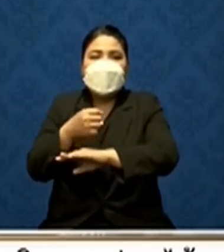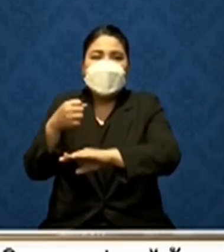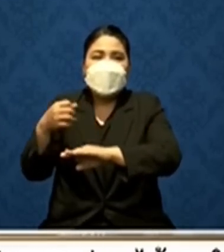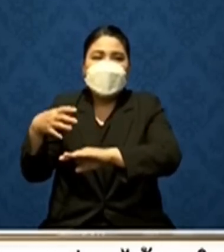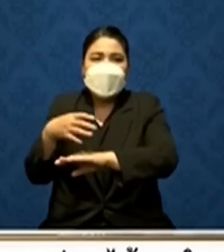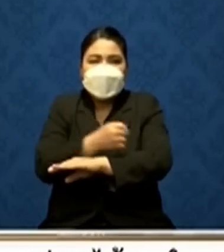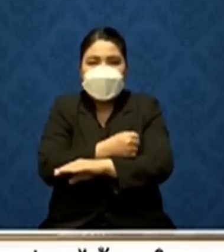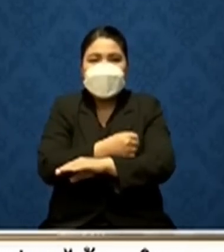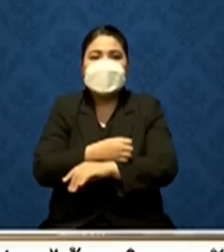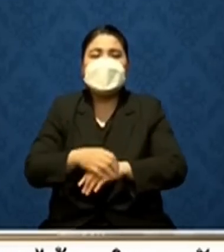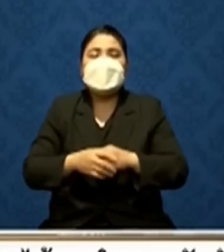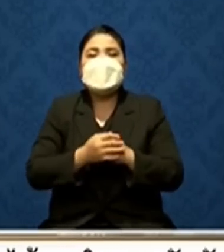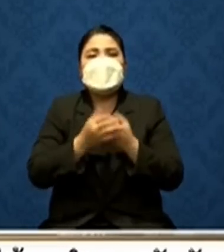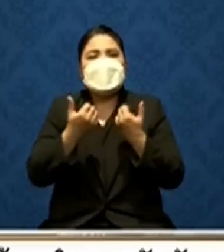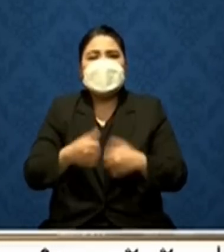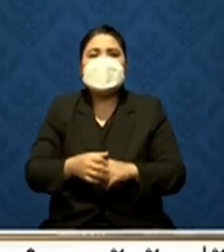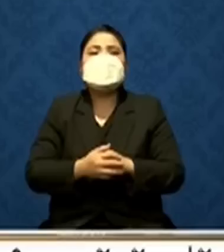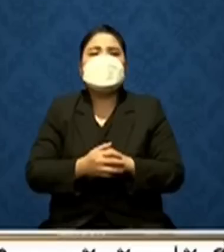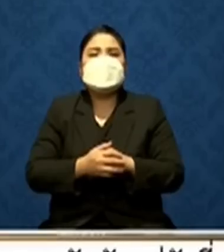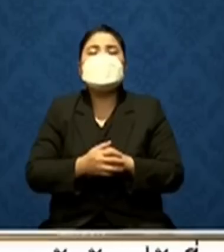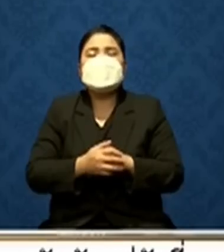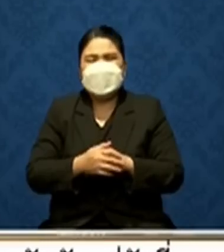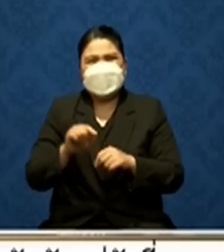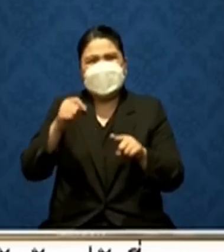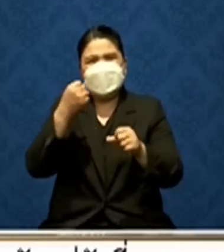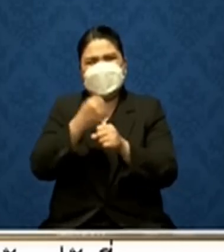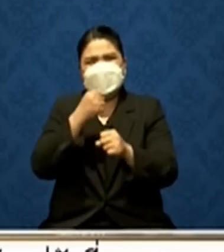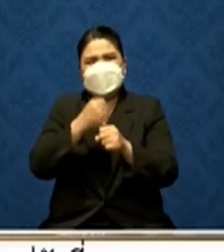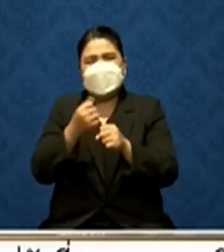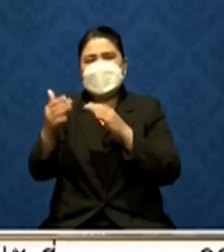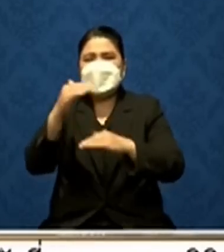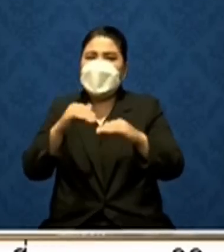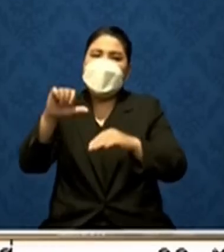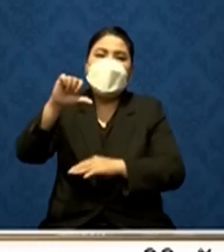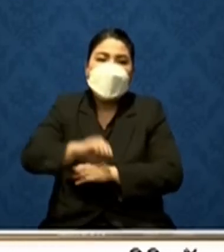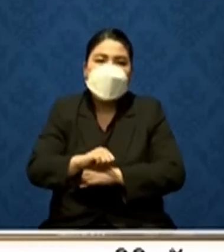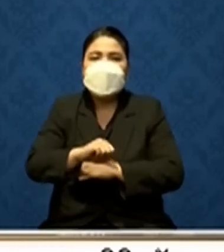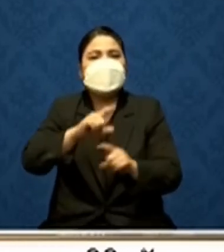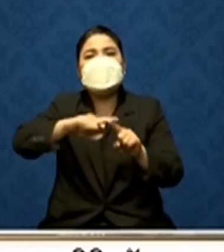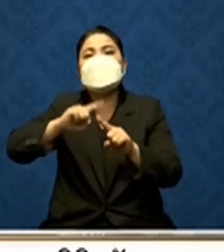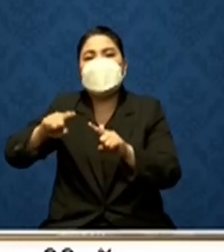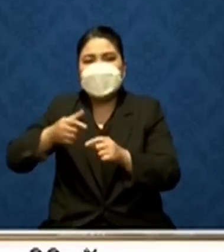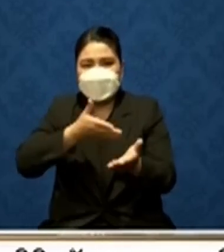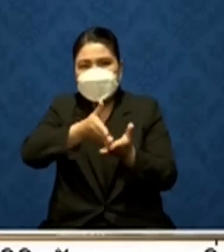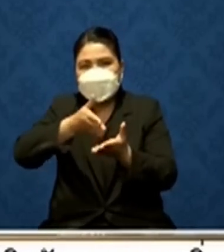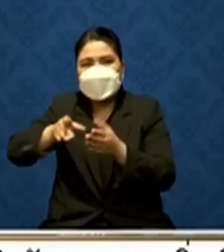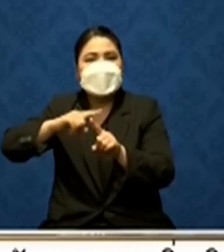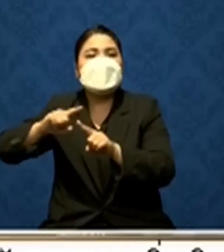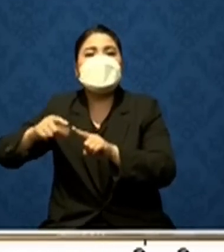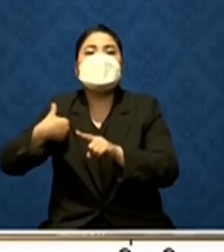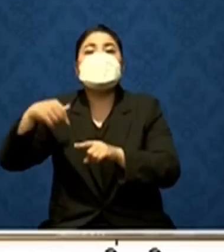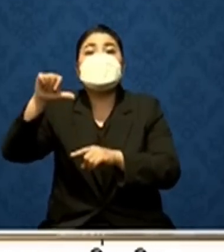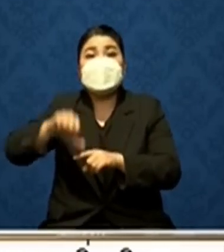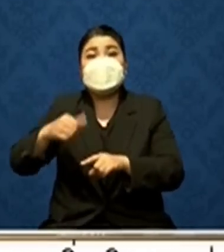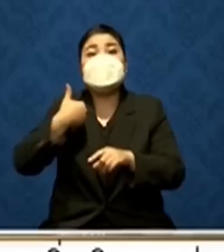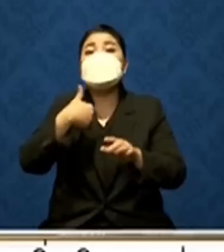ประเทศชาติประสบความตกต่ำเต็มทุกด้านแม่พี่น้องประชาชน